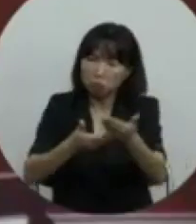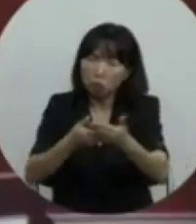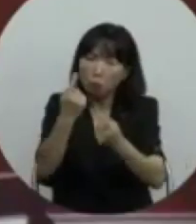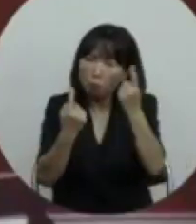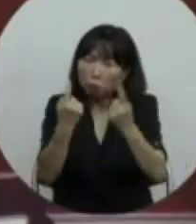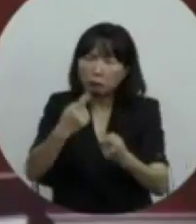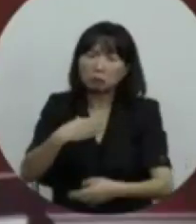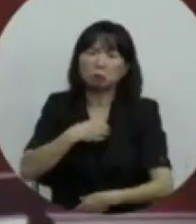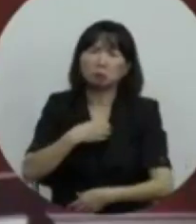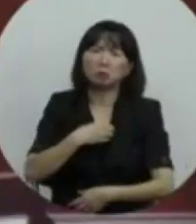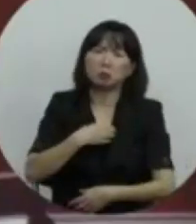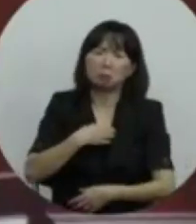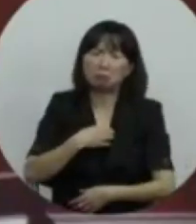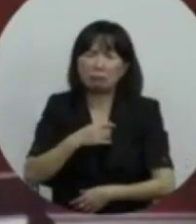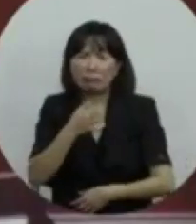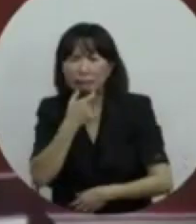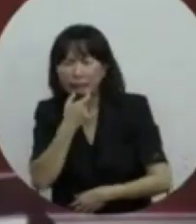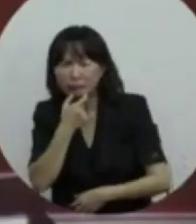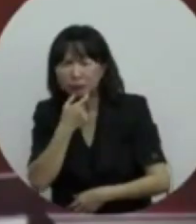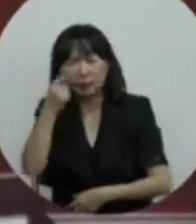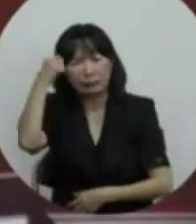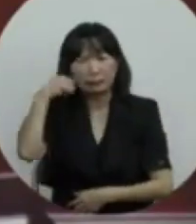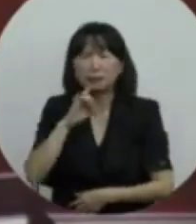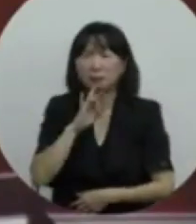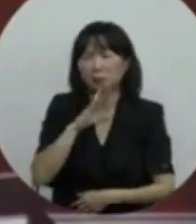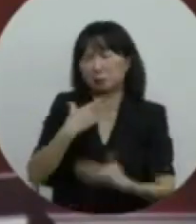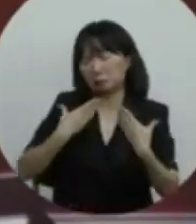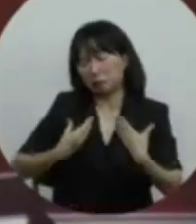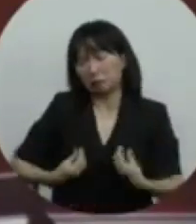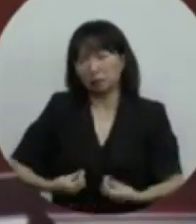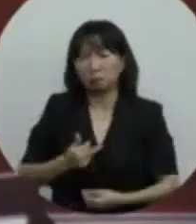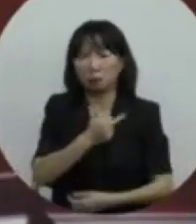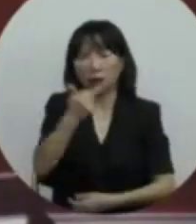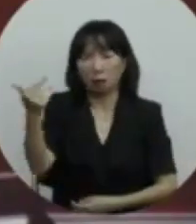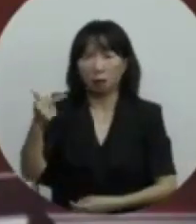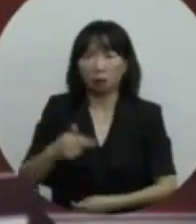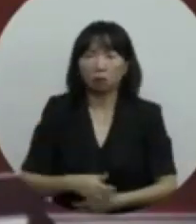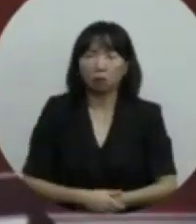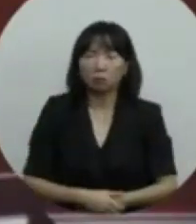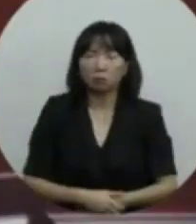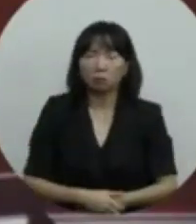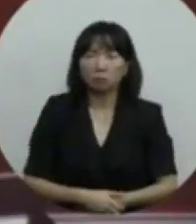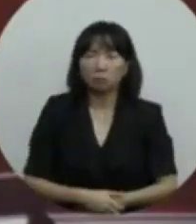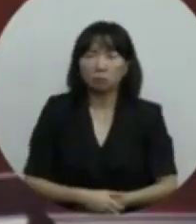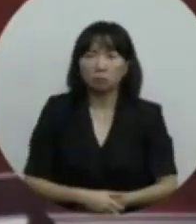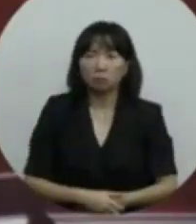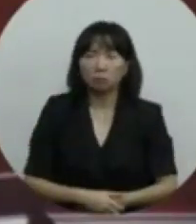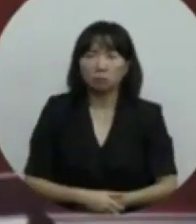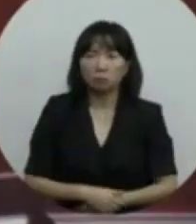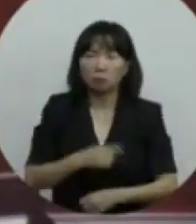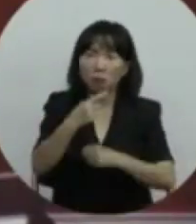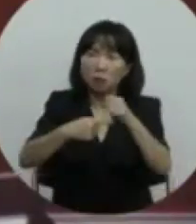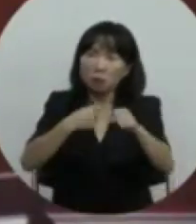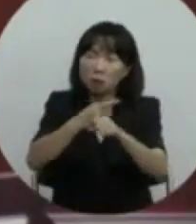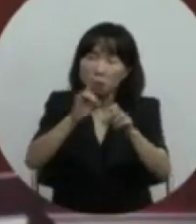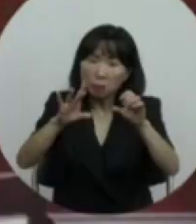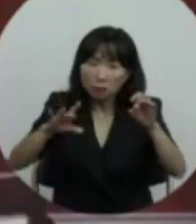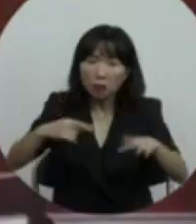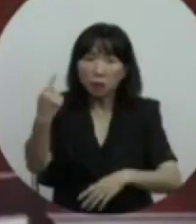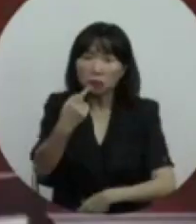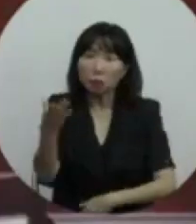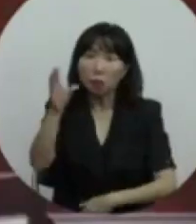남아있어 우리 주민들에게 큰 실망감을 주고 있습니다. 매년 1,000만 명